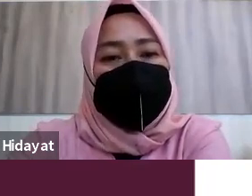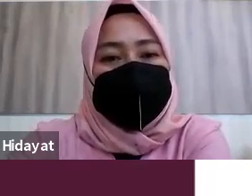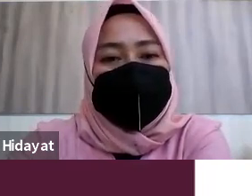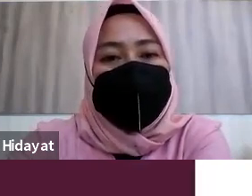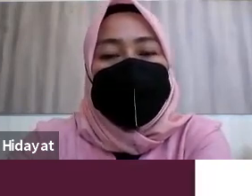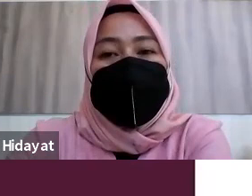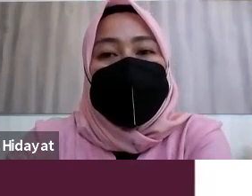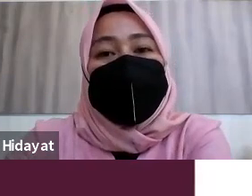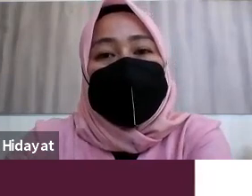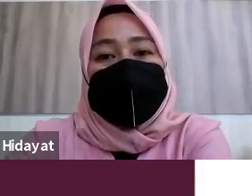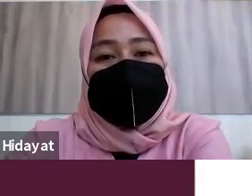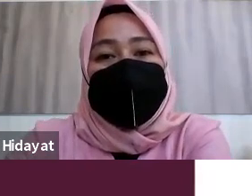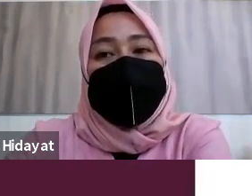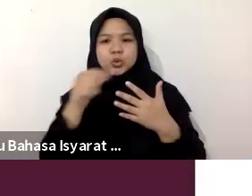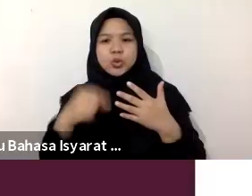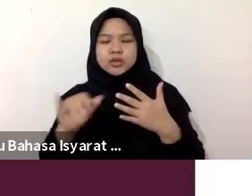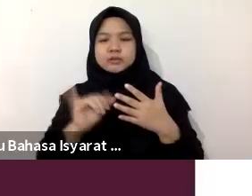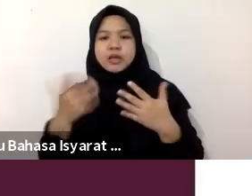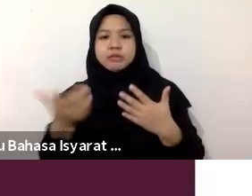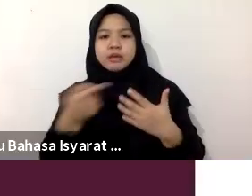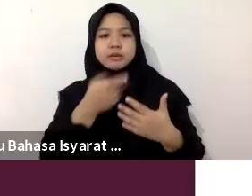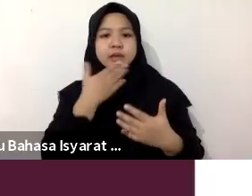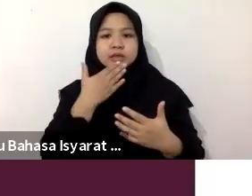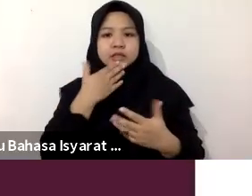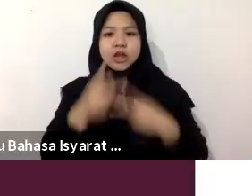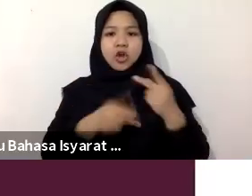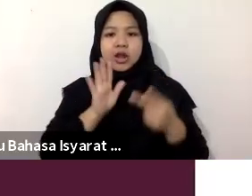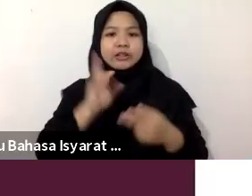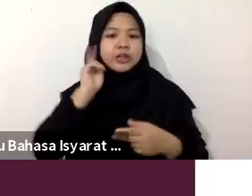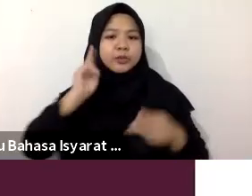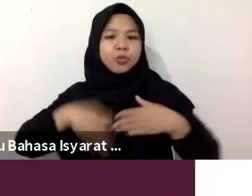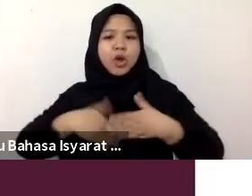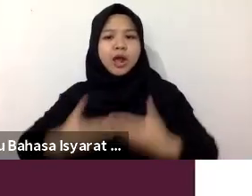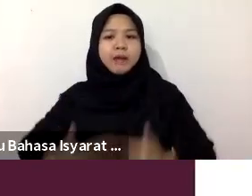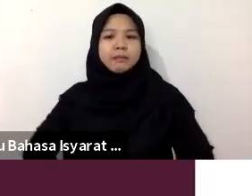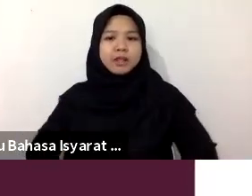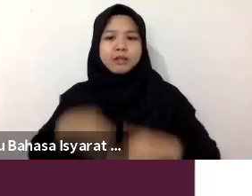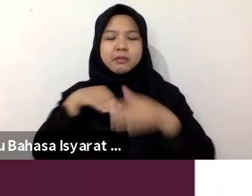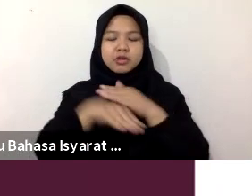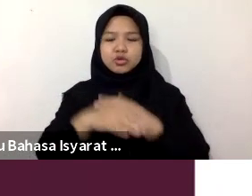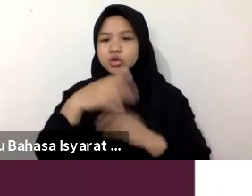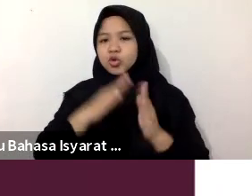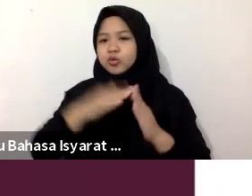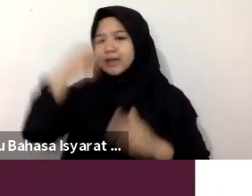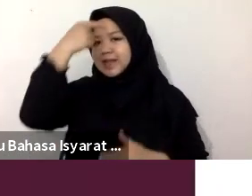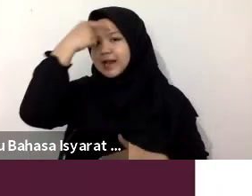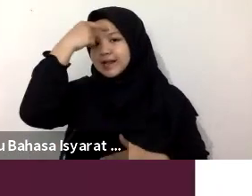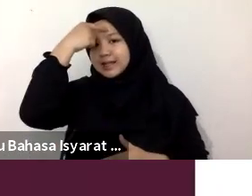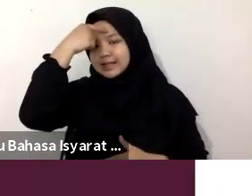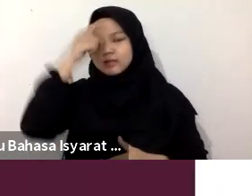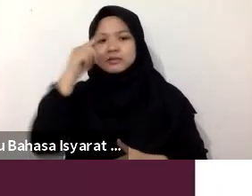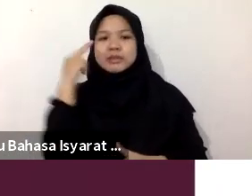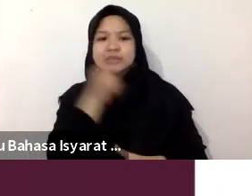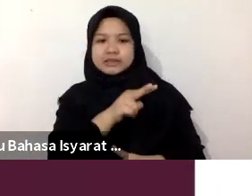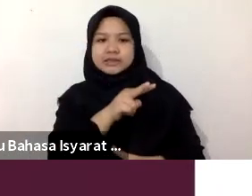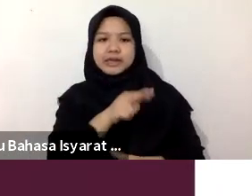apa skornya. Ini biasanya apabila nanti ibu hamil masuk ke rumah sakit gitu ya, pasti dicek ini.